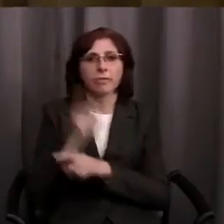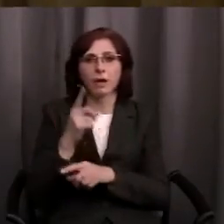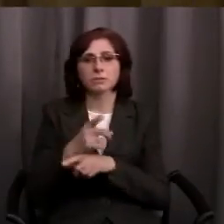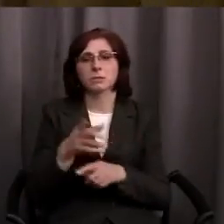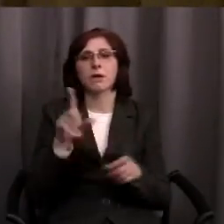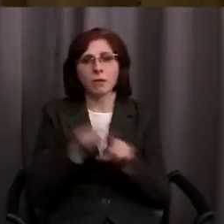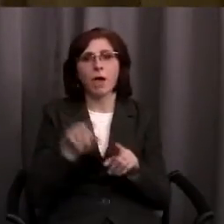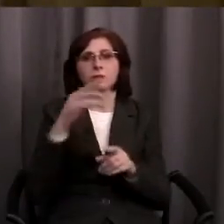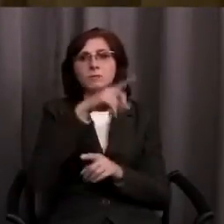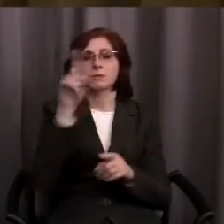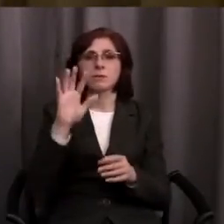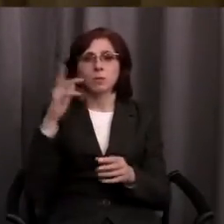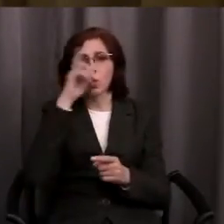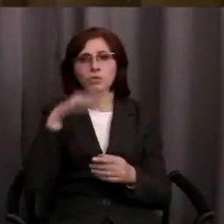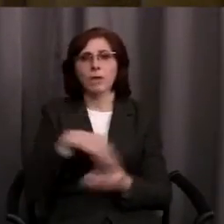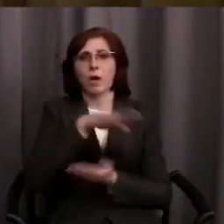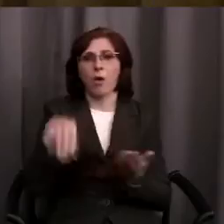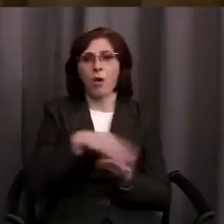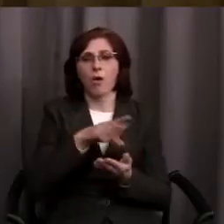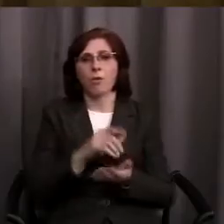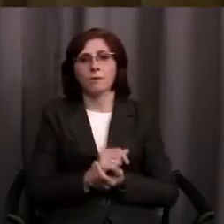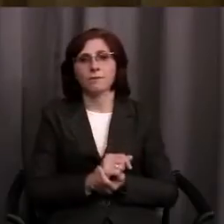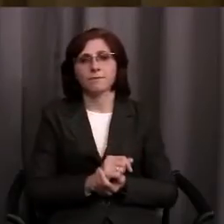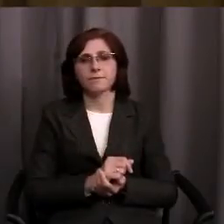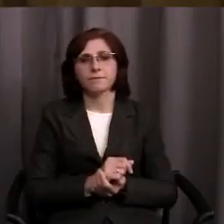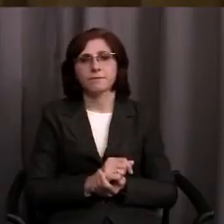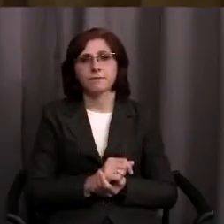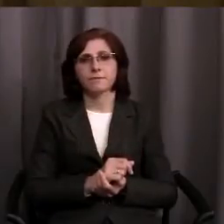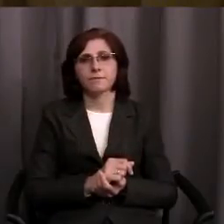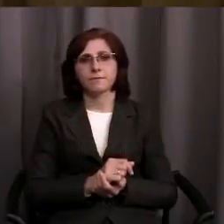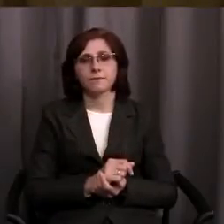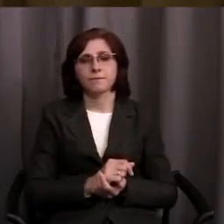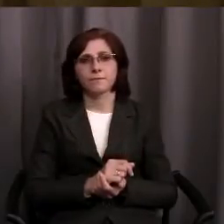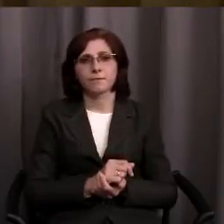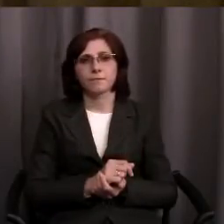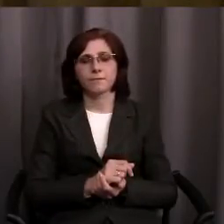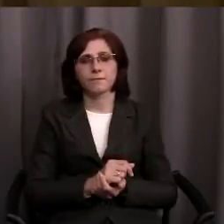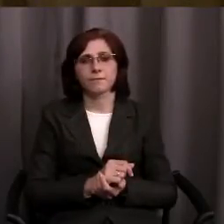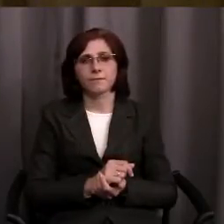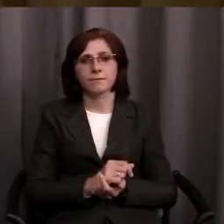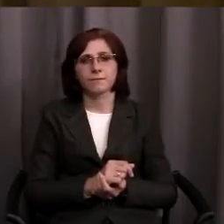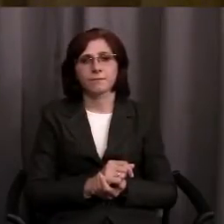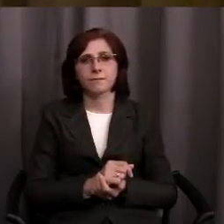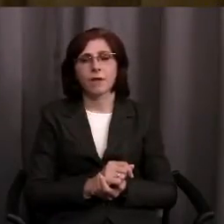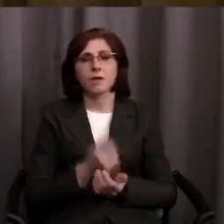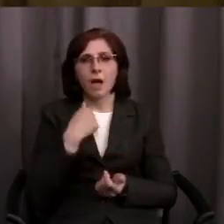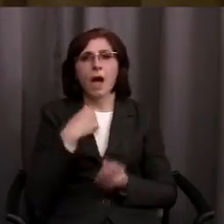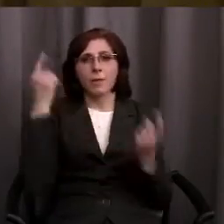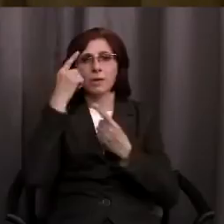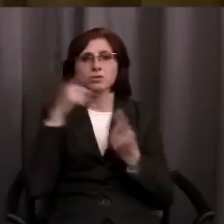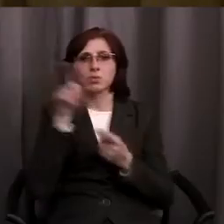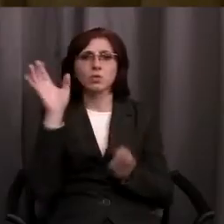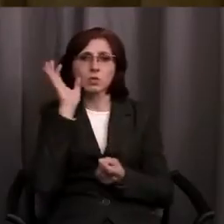ale również i tych wszystkich wkoło, bo tak jak wydaje mi się, że to, co tutaj usłyszeliśmy